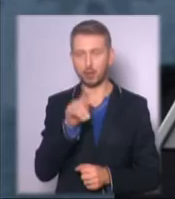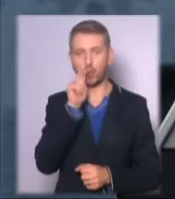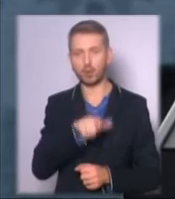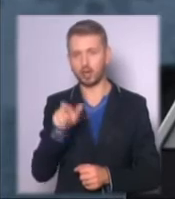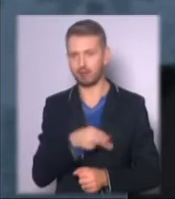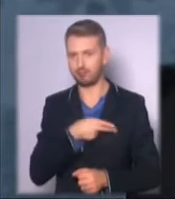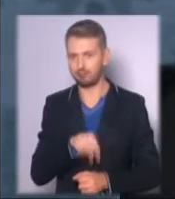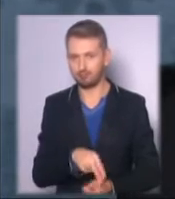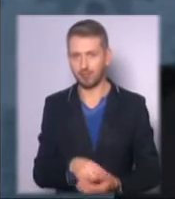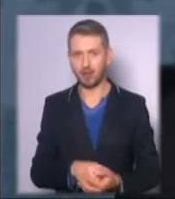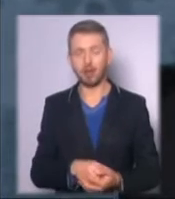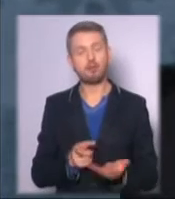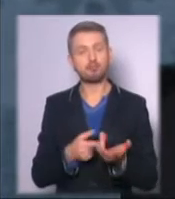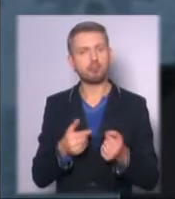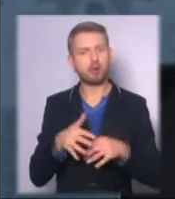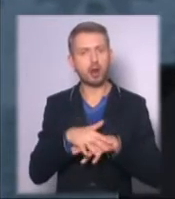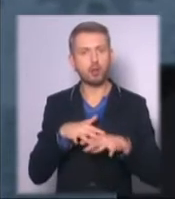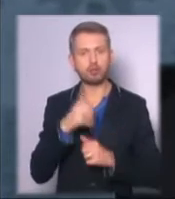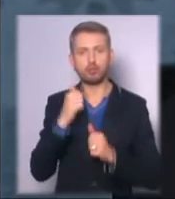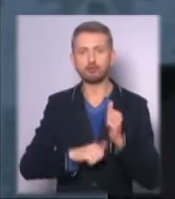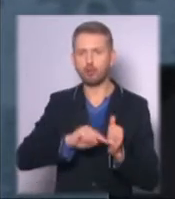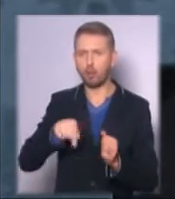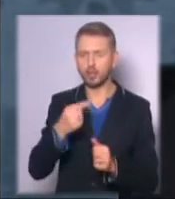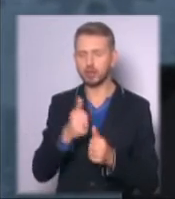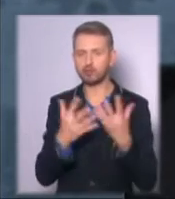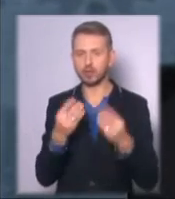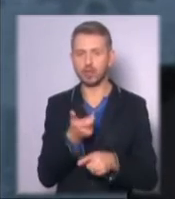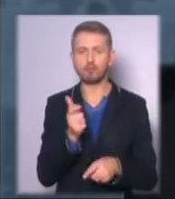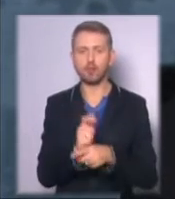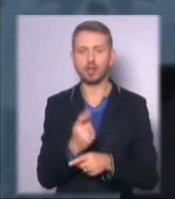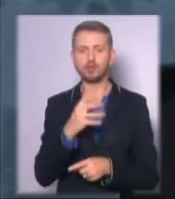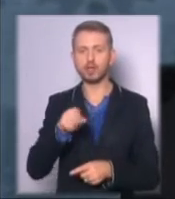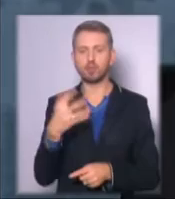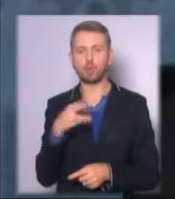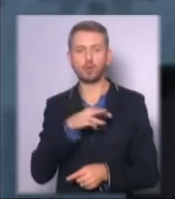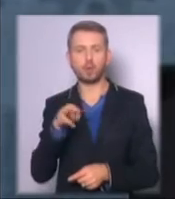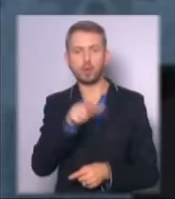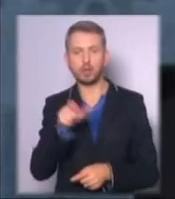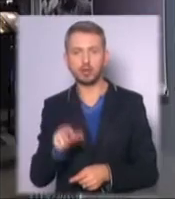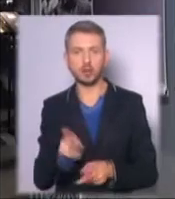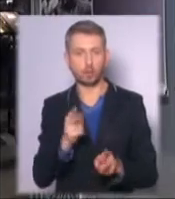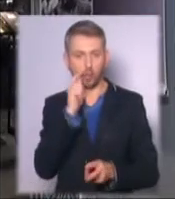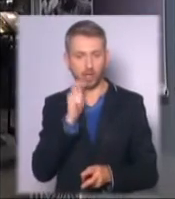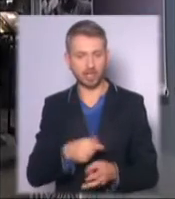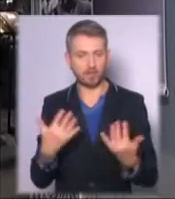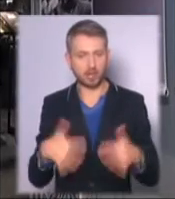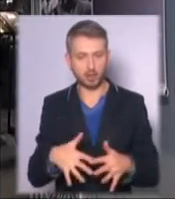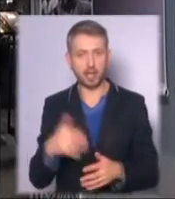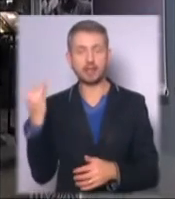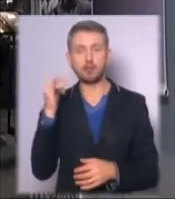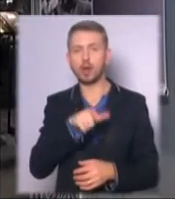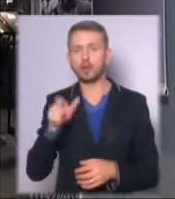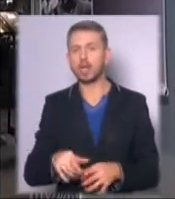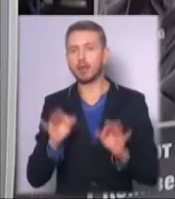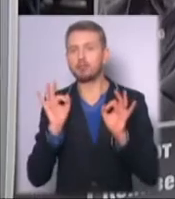українця. Рахуємо щогодини, щодня. Це понад 4,5 мільйони людей, яких Україна втратила. Історії людей правди,